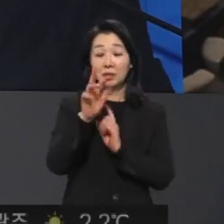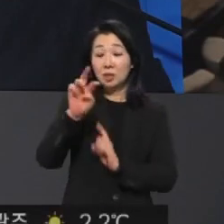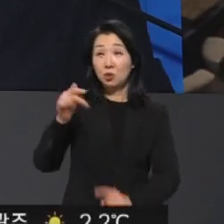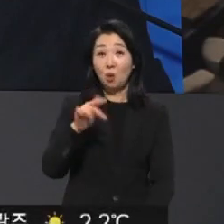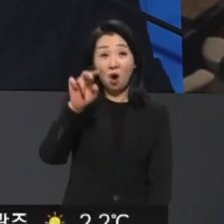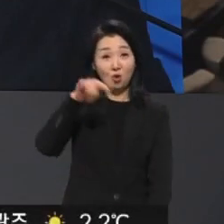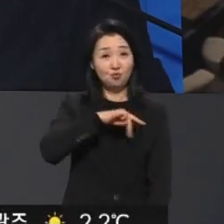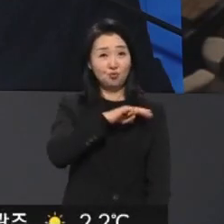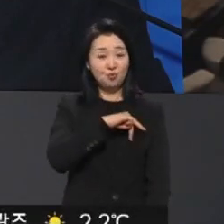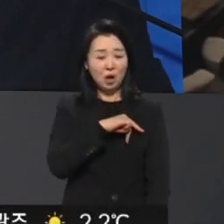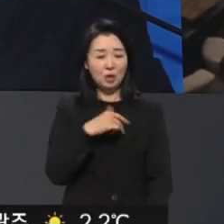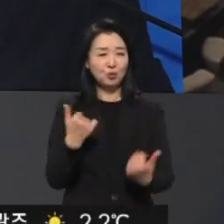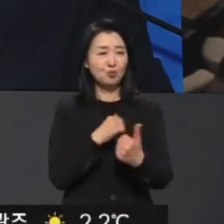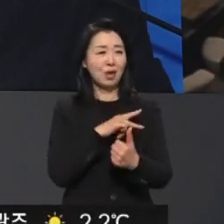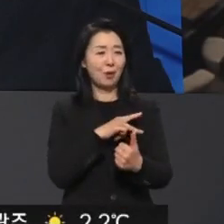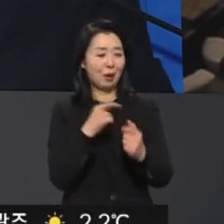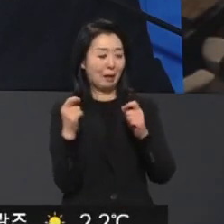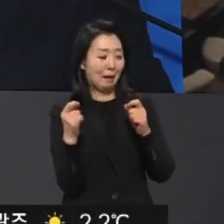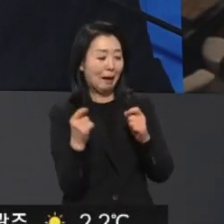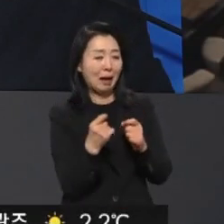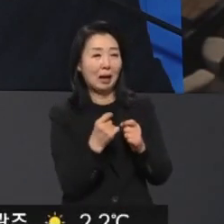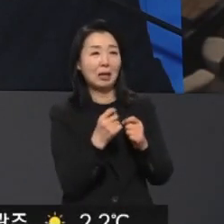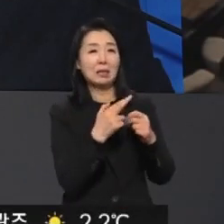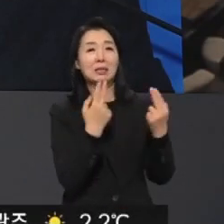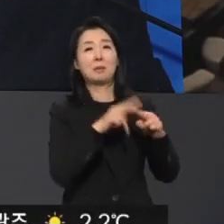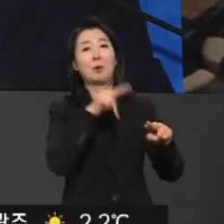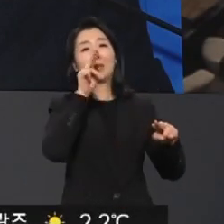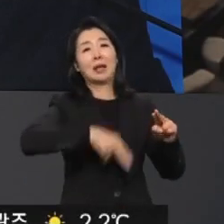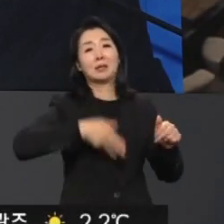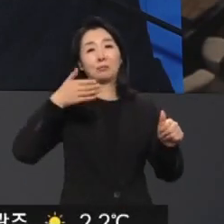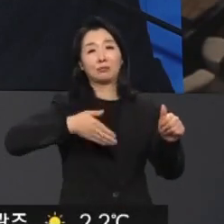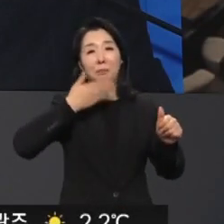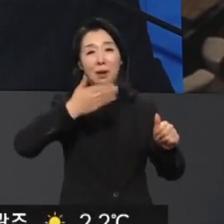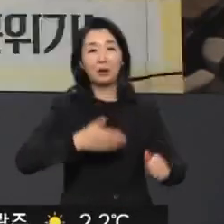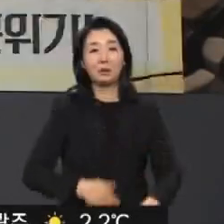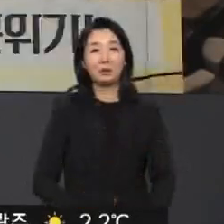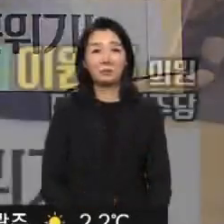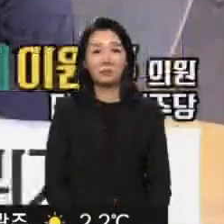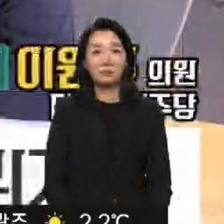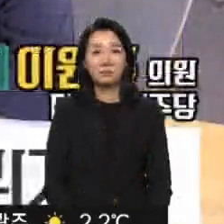총선을 앞두고 이 대표의 탈당 요구까지 있을 수 있다고 봤습니다.